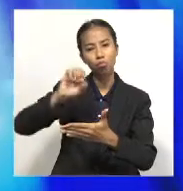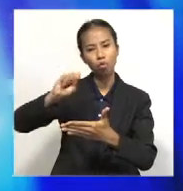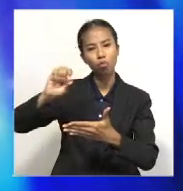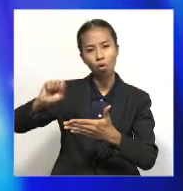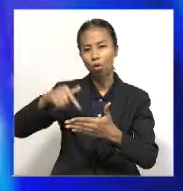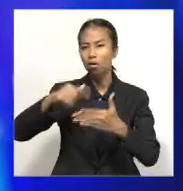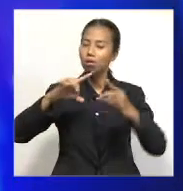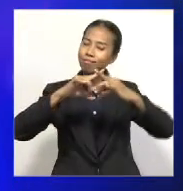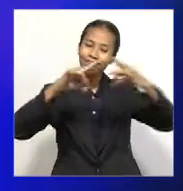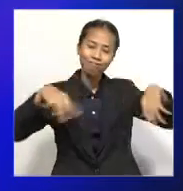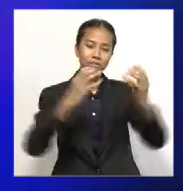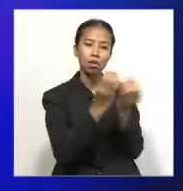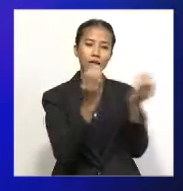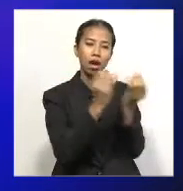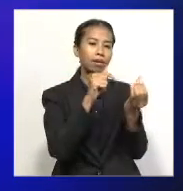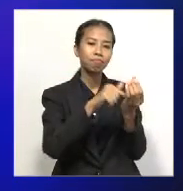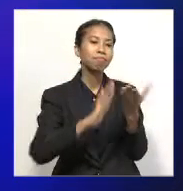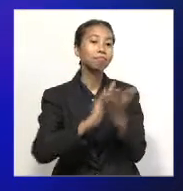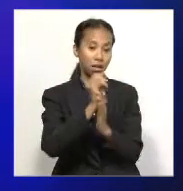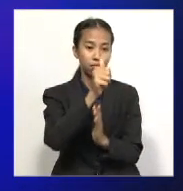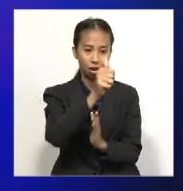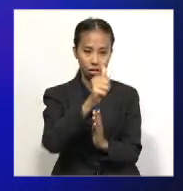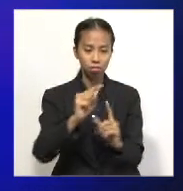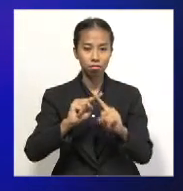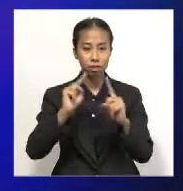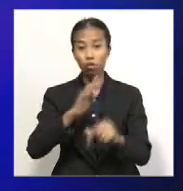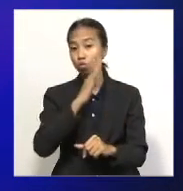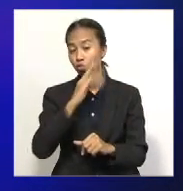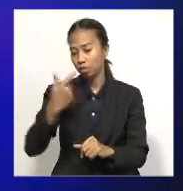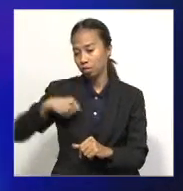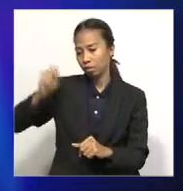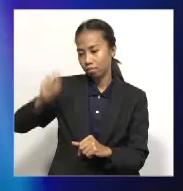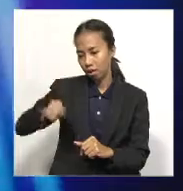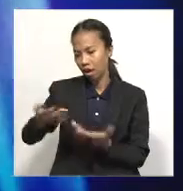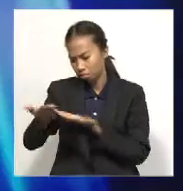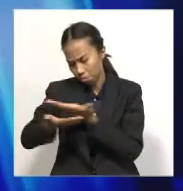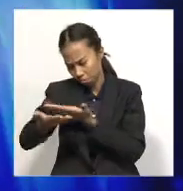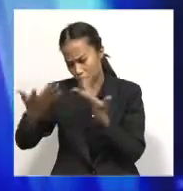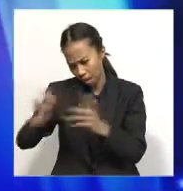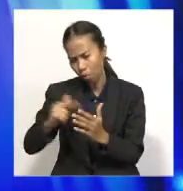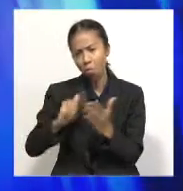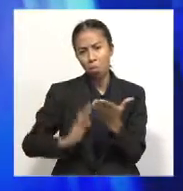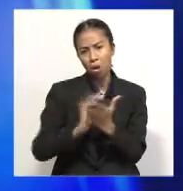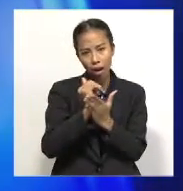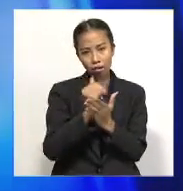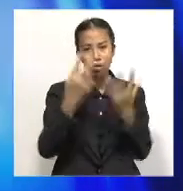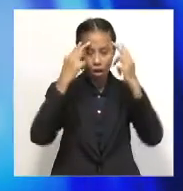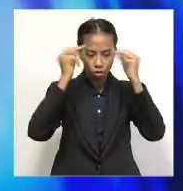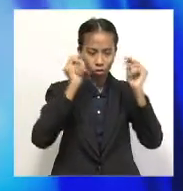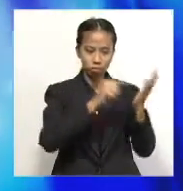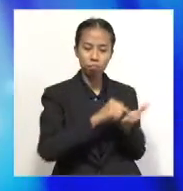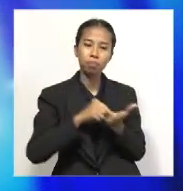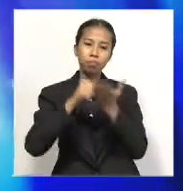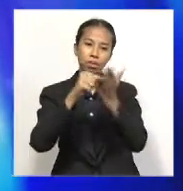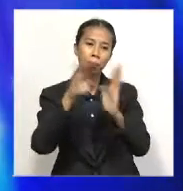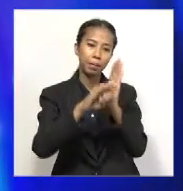ไม่ขัดหรือแย้งกับรัฐธรรมนูญทั้งนี้เมื่อศาลวินิจฉัยว่าไม่ขัดนายกรัฐมนตรีก็สามารถนำร่างดังกล่าวขึ้นสู่กระบวน